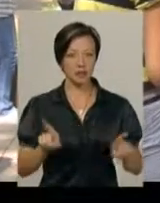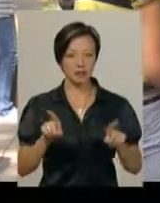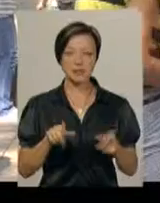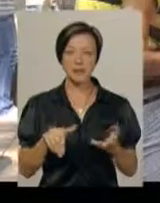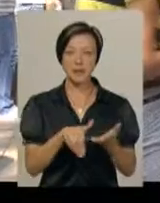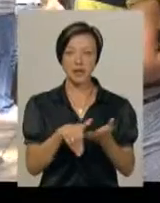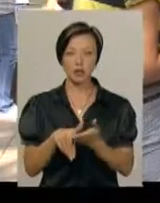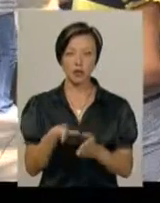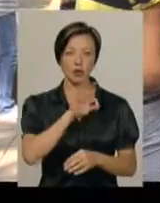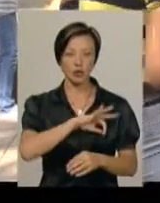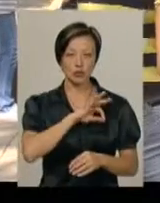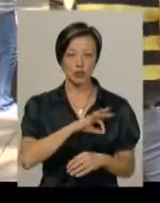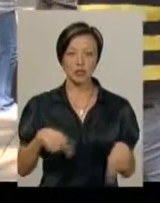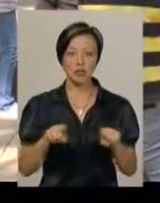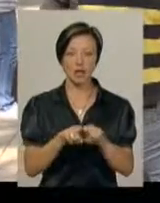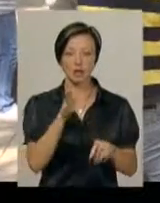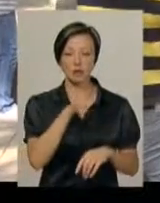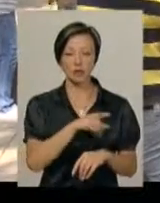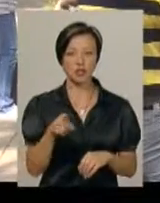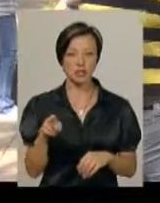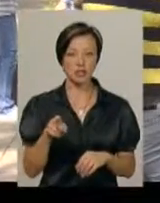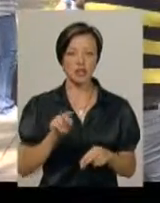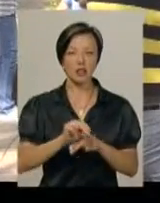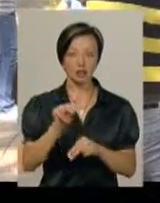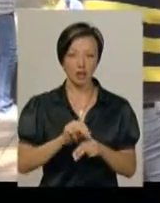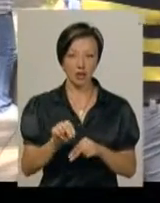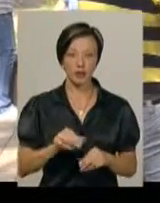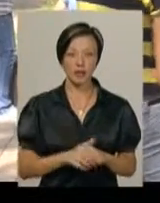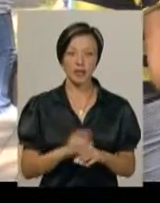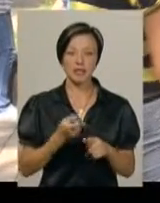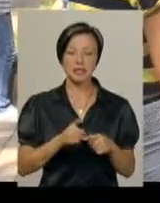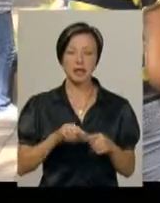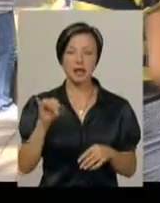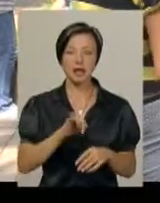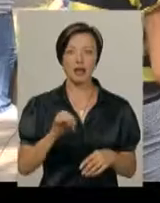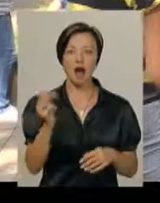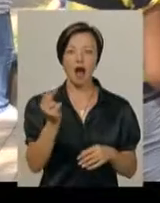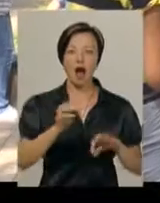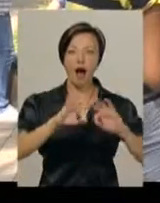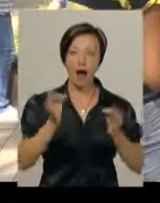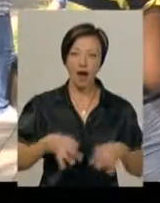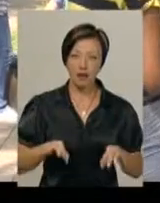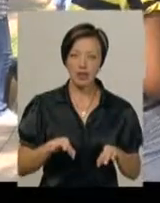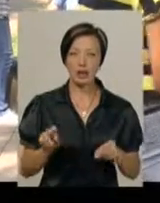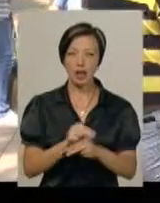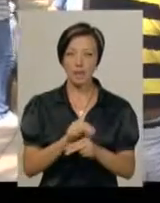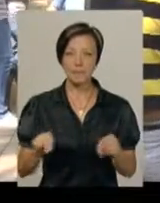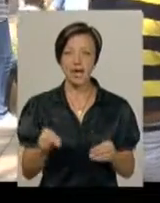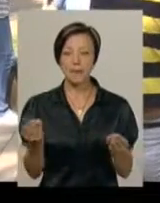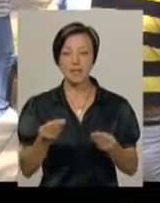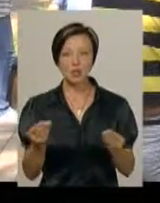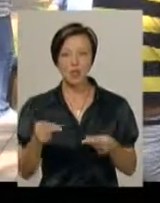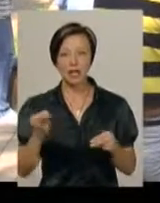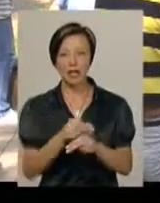методики, які використовуються теж під час навчання. Це є і арт-терапія, це і пісочна терапія, це і